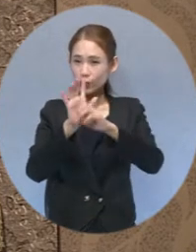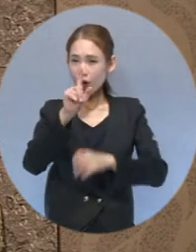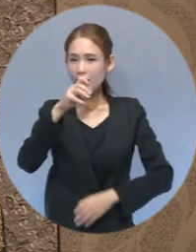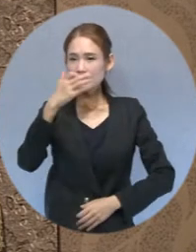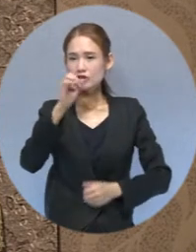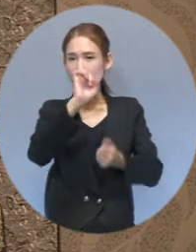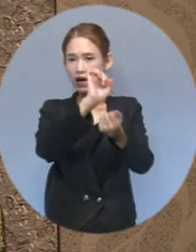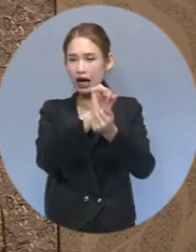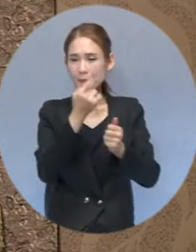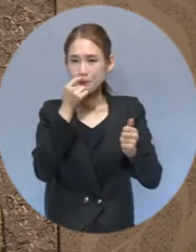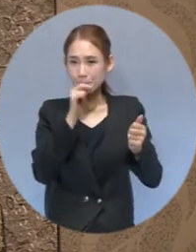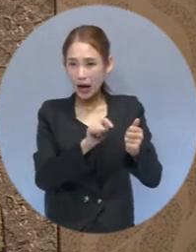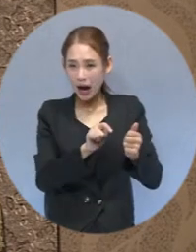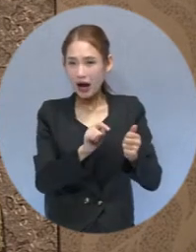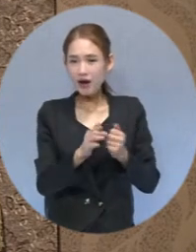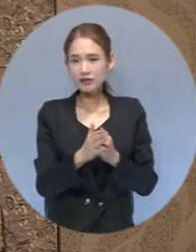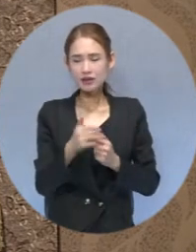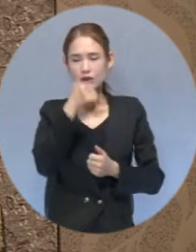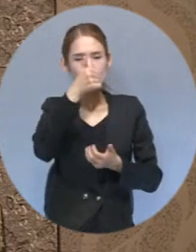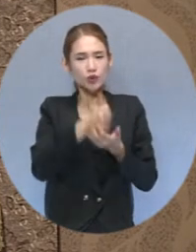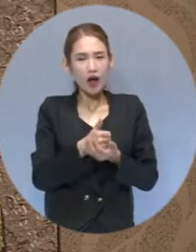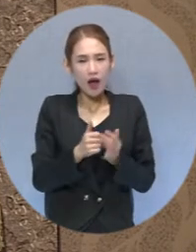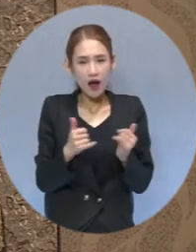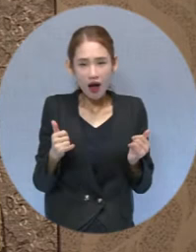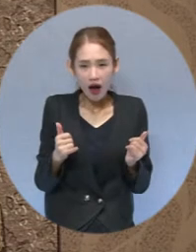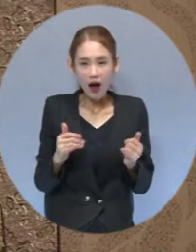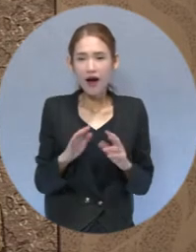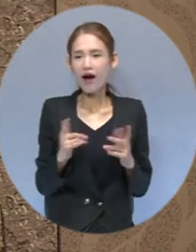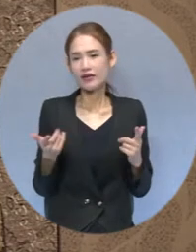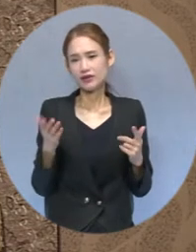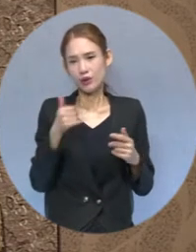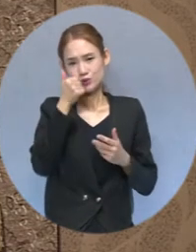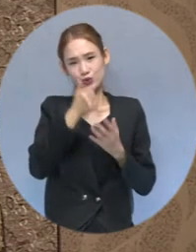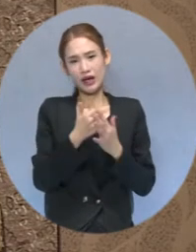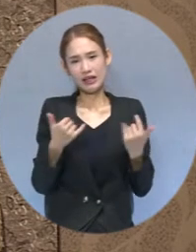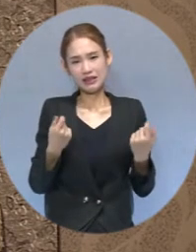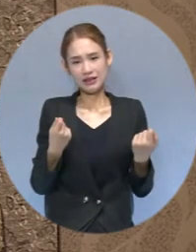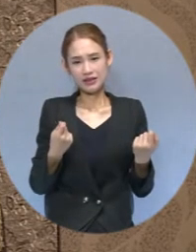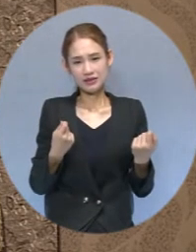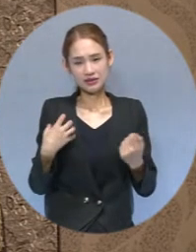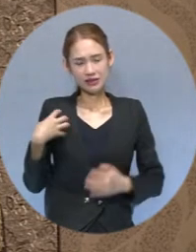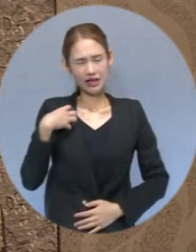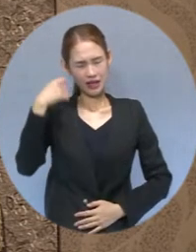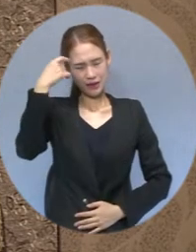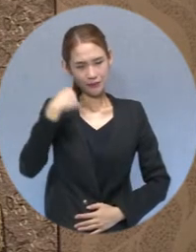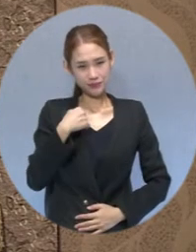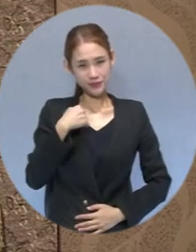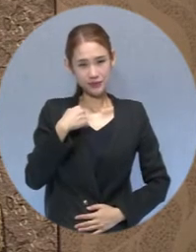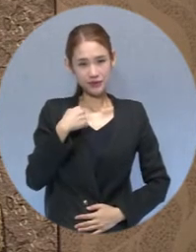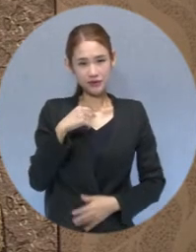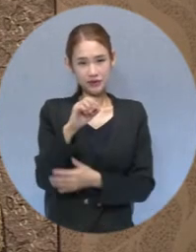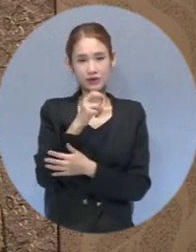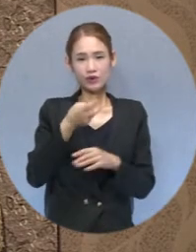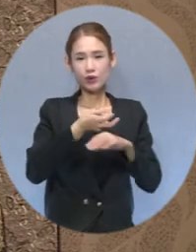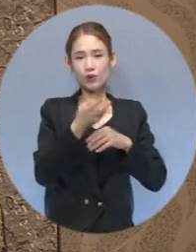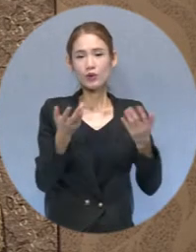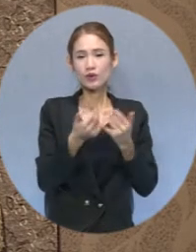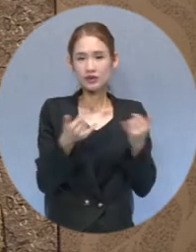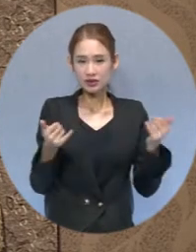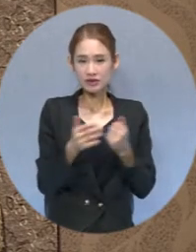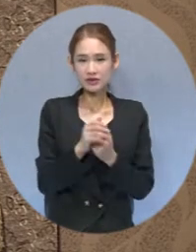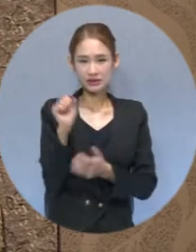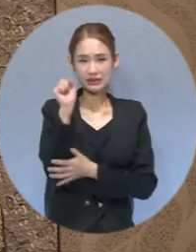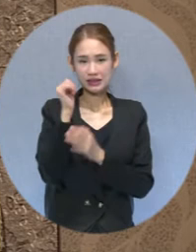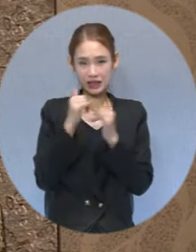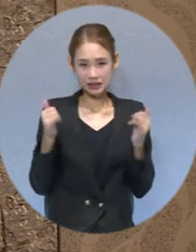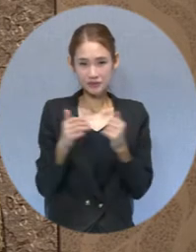죄는 아닌데 네. 마치 죄인처럼 느껴지고 그러니까 사명감이 있어요. 저희 교통공사 직원, 버스 기사님들 다양한 분들이